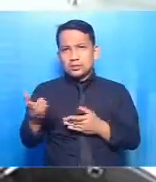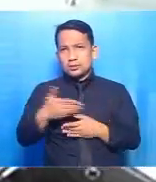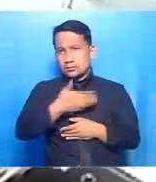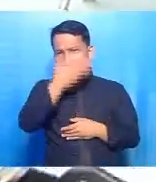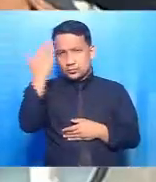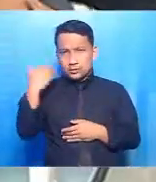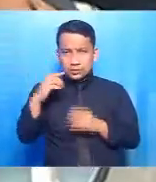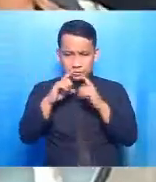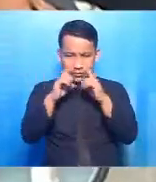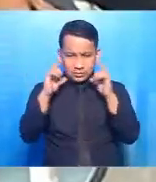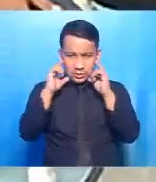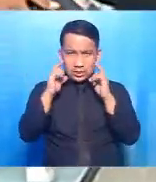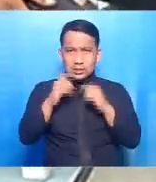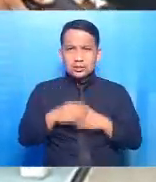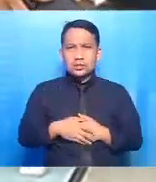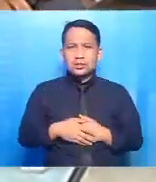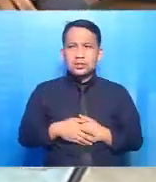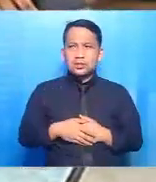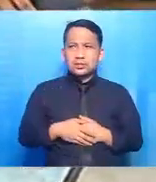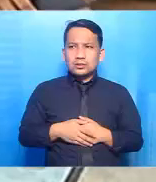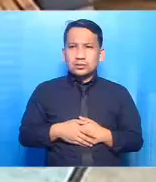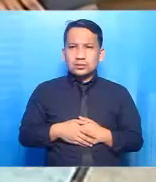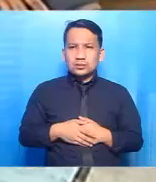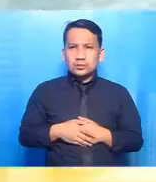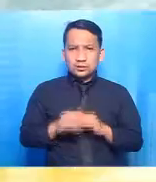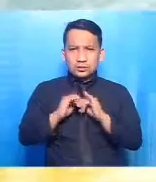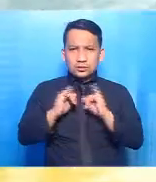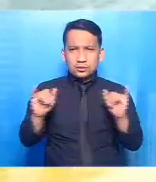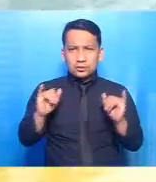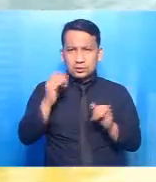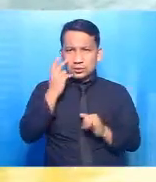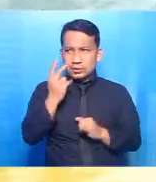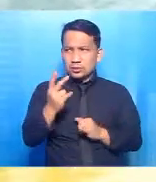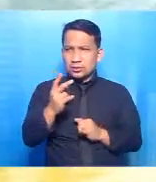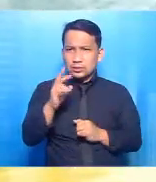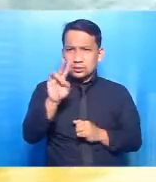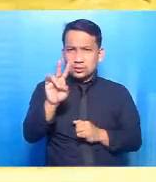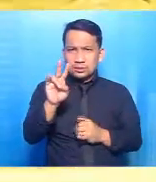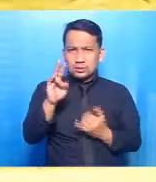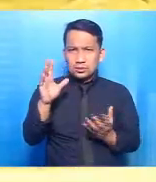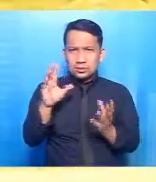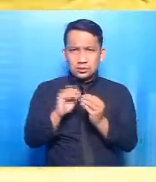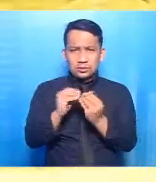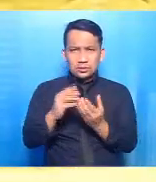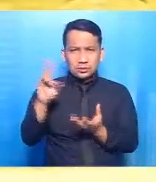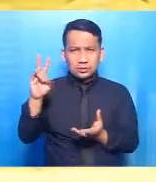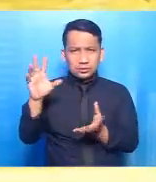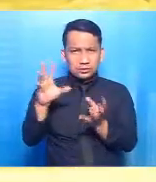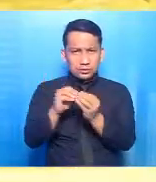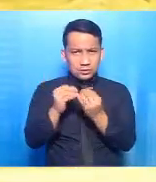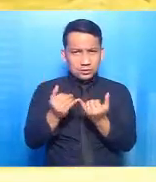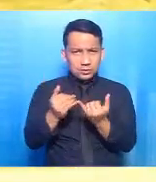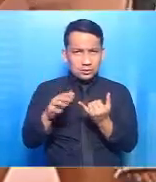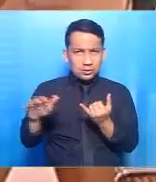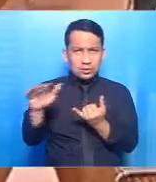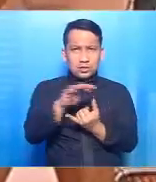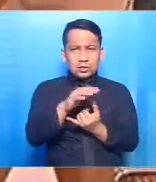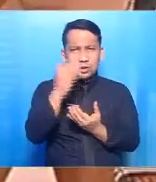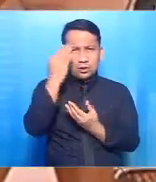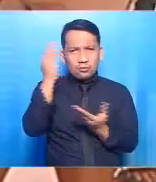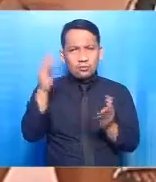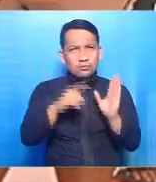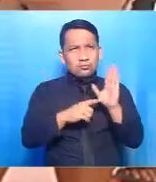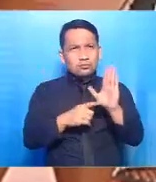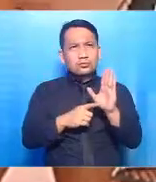mag-face mask. Sa araw lang na ito, higit 1,700 ang lahat na nahuling quarantine violators. Paraan